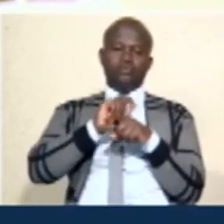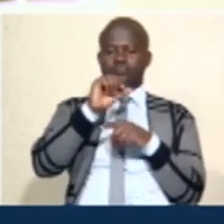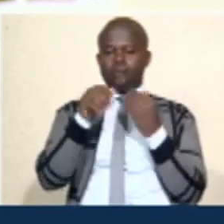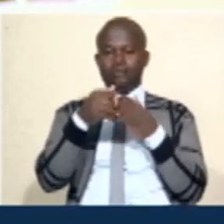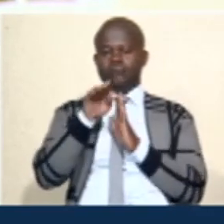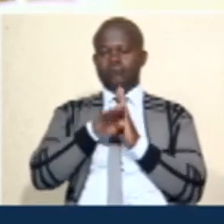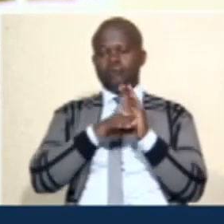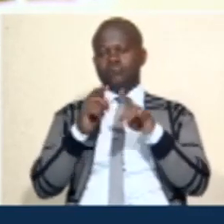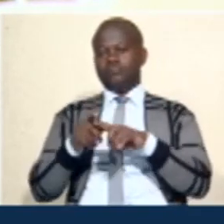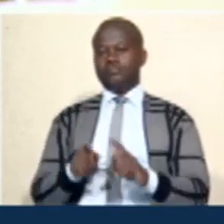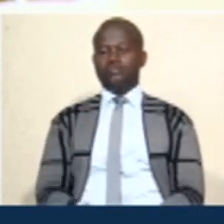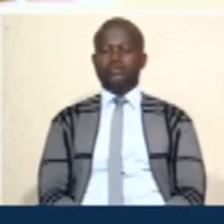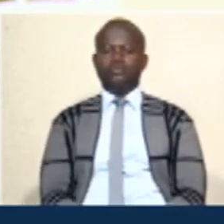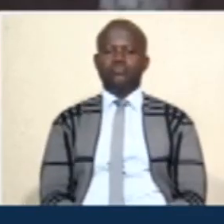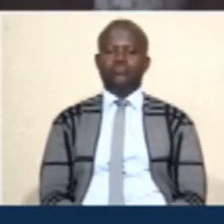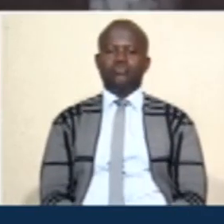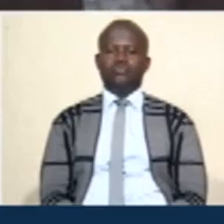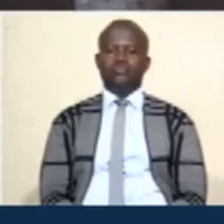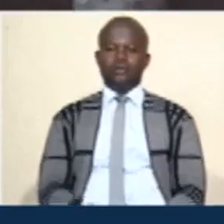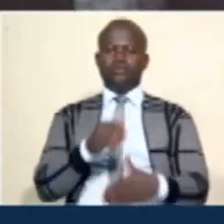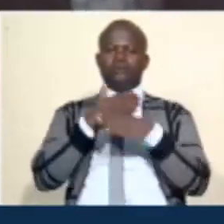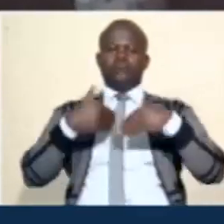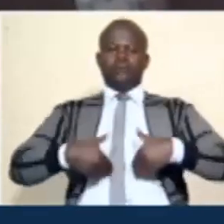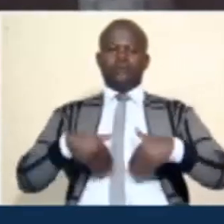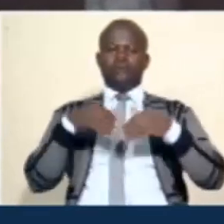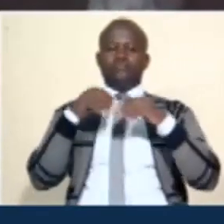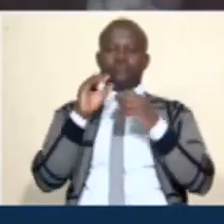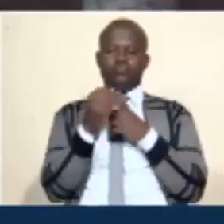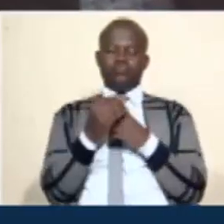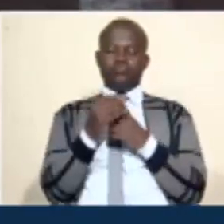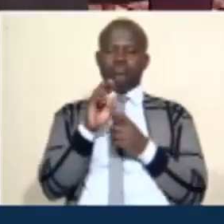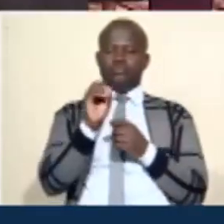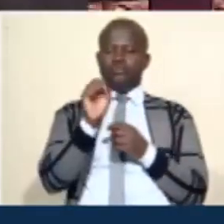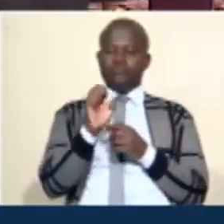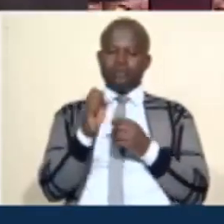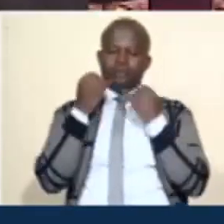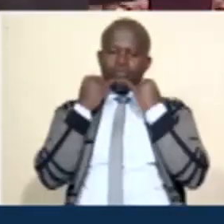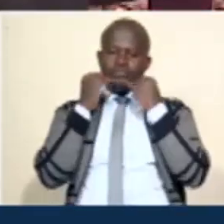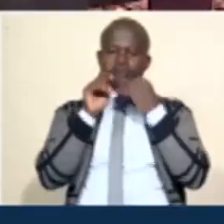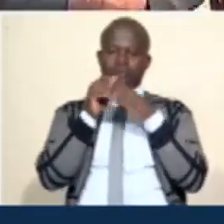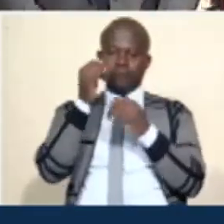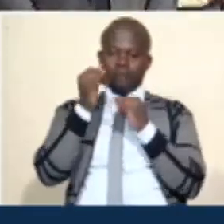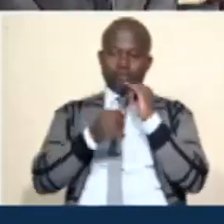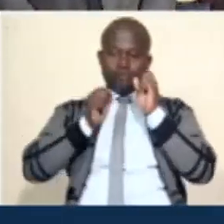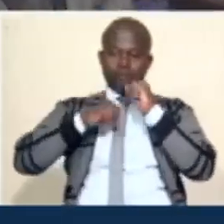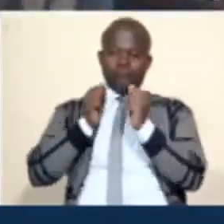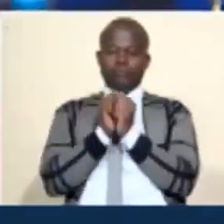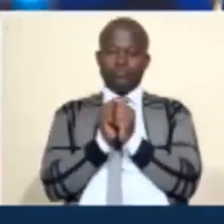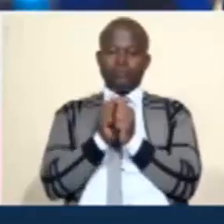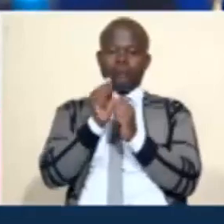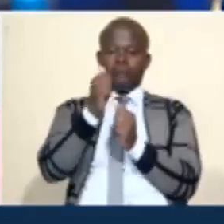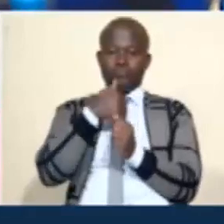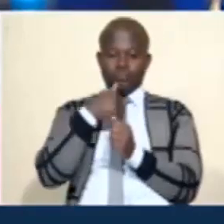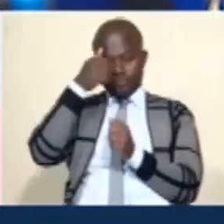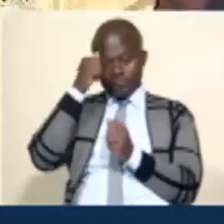gahunda zitandukanye. Minisitiri w'urubyiruko n'umucuruzi Mary Mbabazi yabwiye abasoje irushanwa ko impano y'ubuhanzi bafite